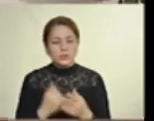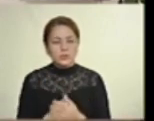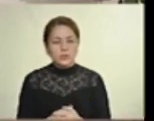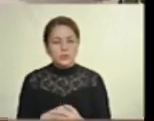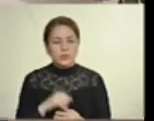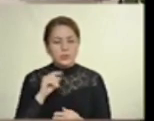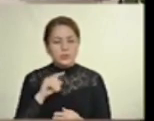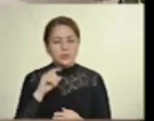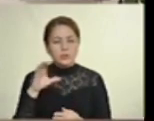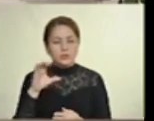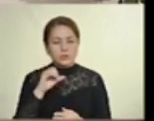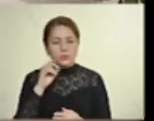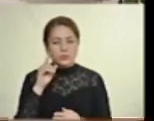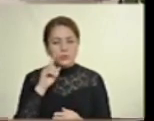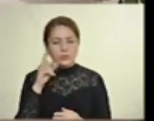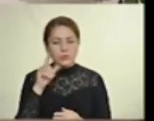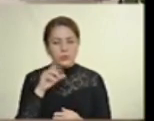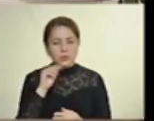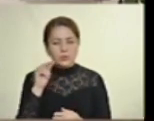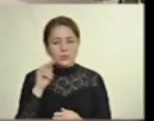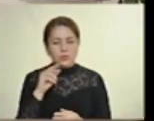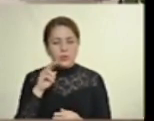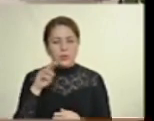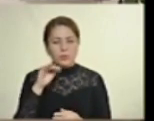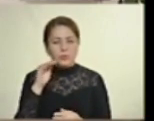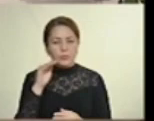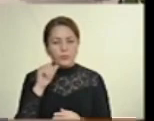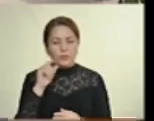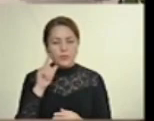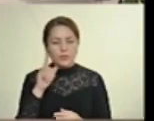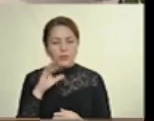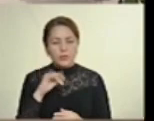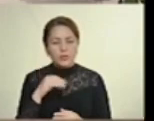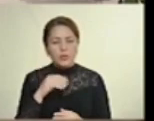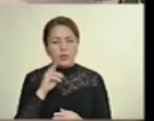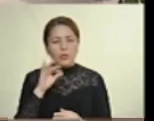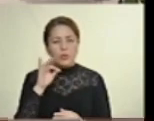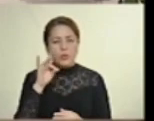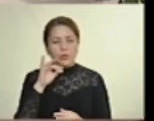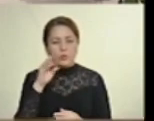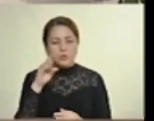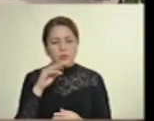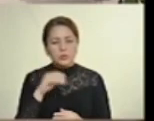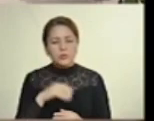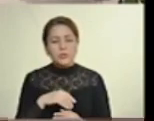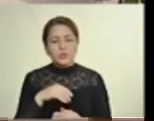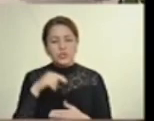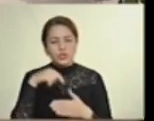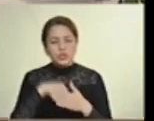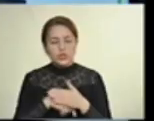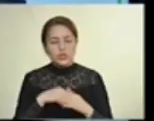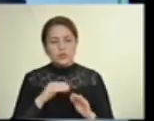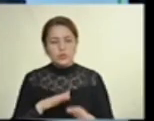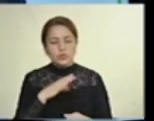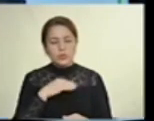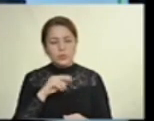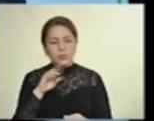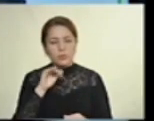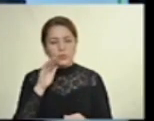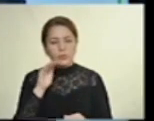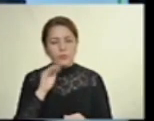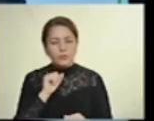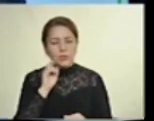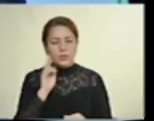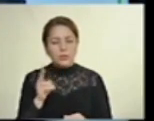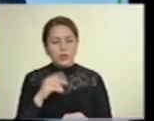Ularning suzgich pufagi qorin bo'shlig'ida, ya'ni ichagining ustki qismida joylashgan. Pufak o'rtasidan